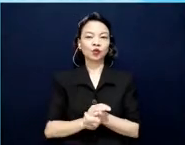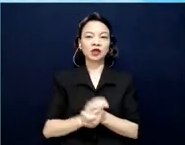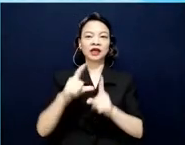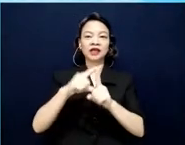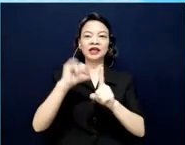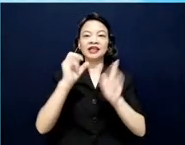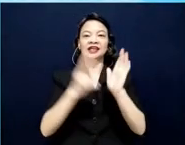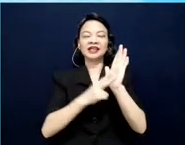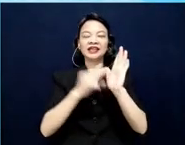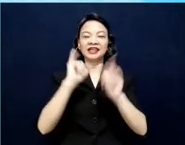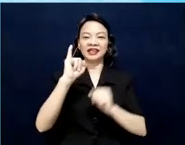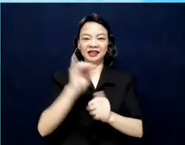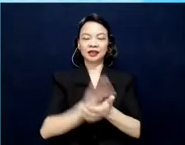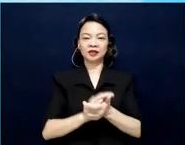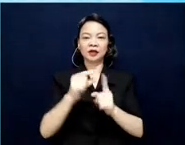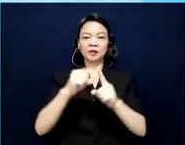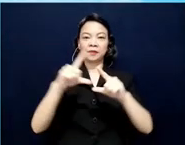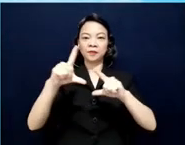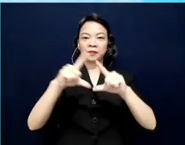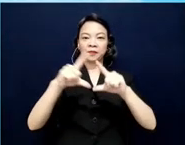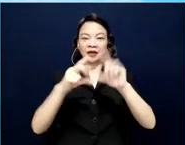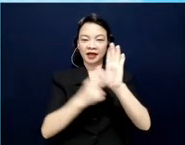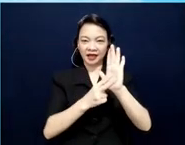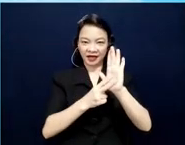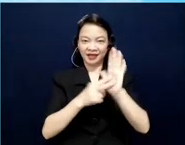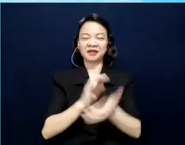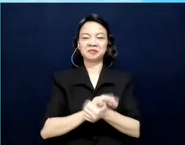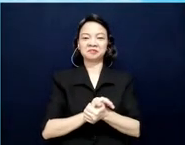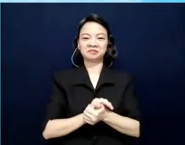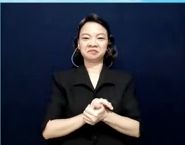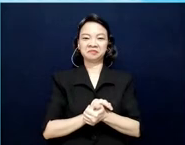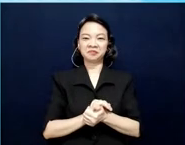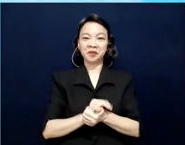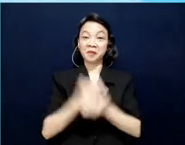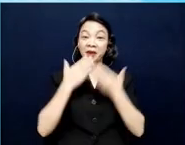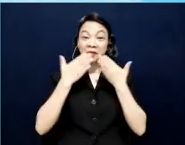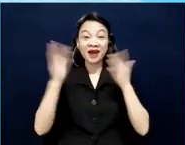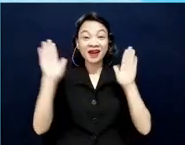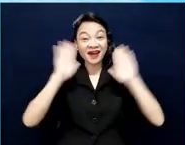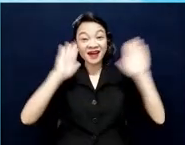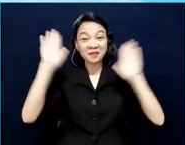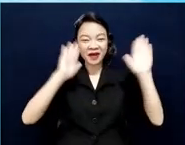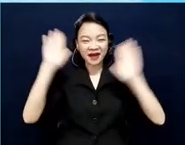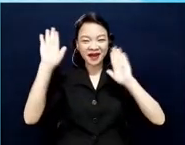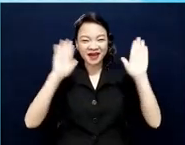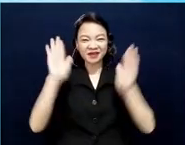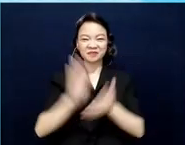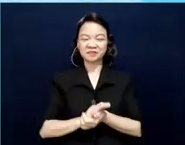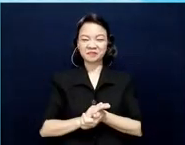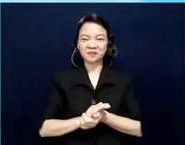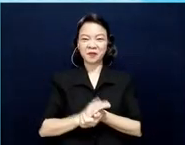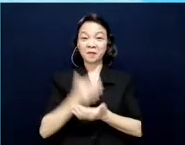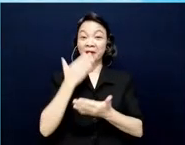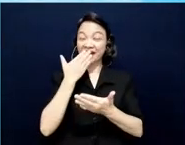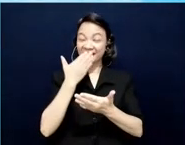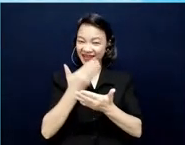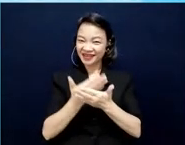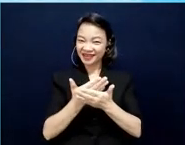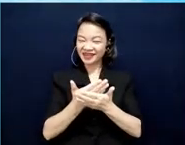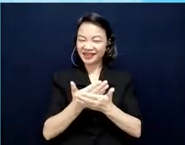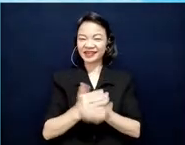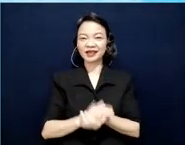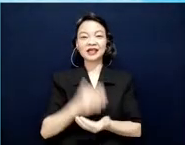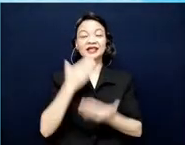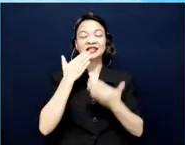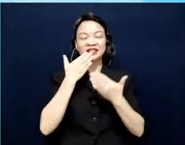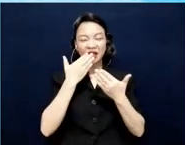Plan Internasional Indonesia. Bu Dini, apa kabar? Baik Mbak Brigita, selamat